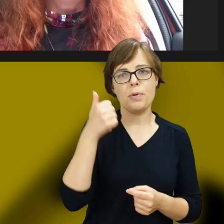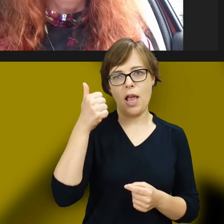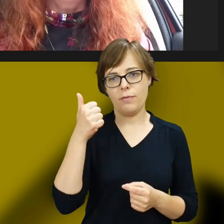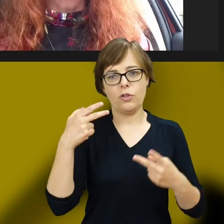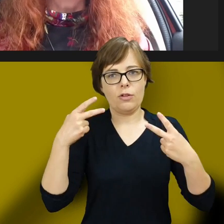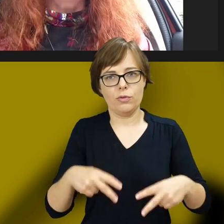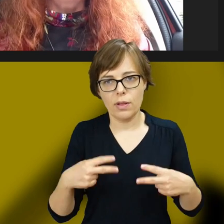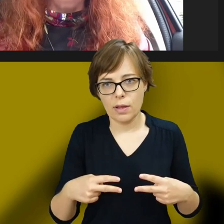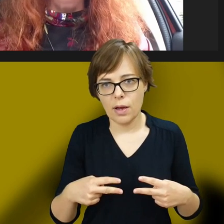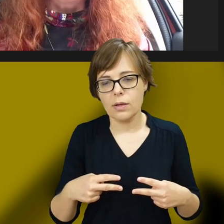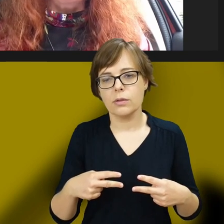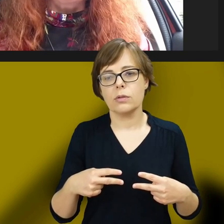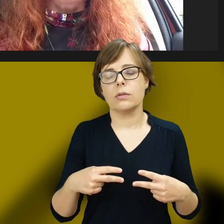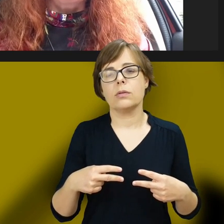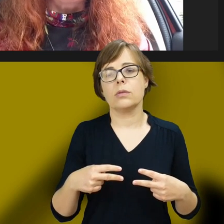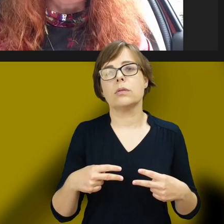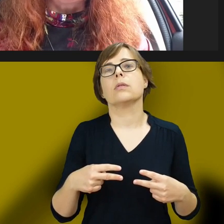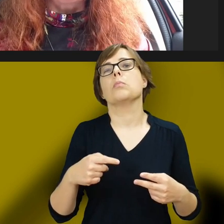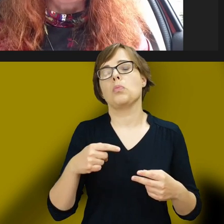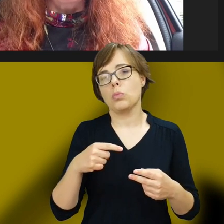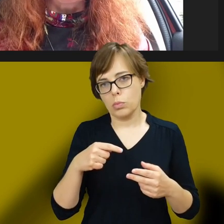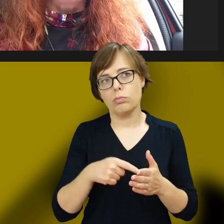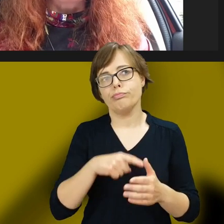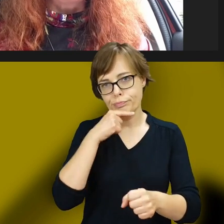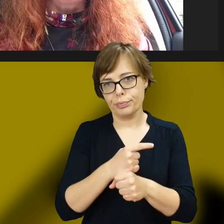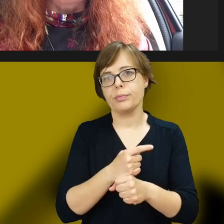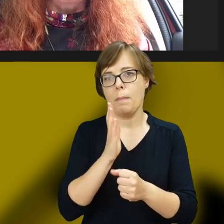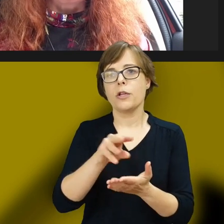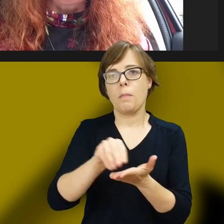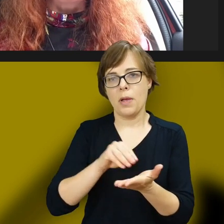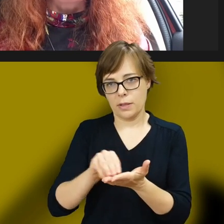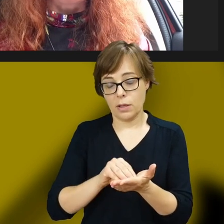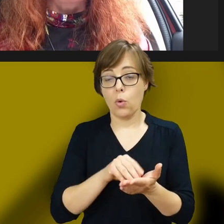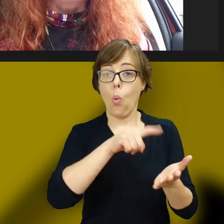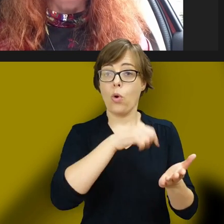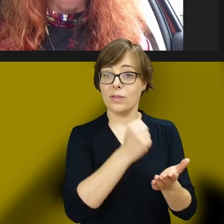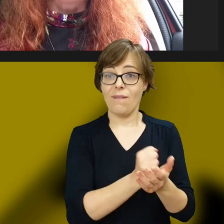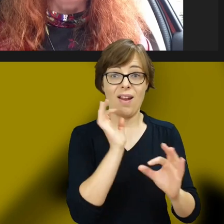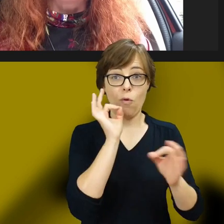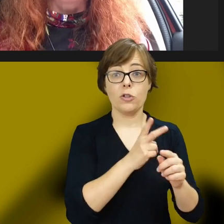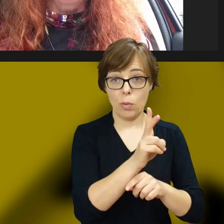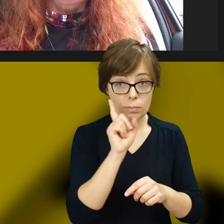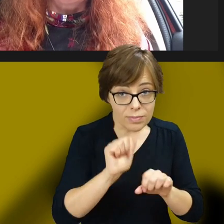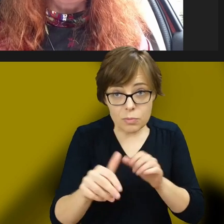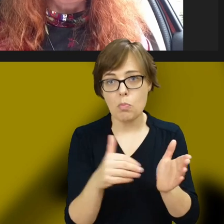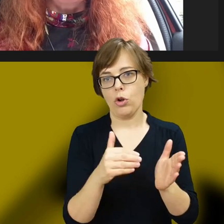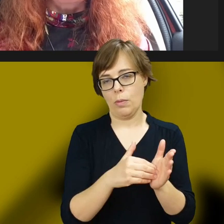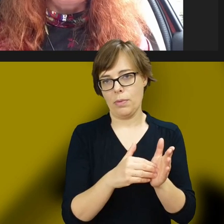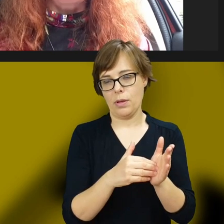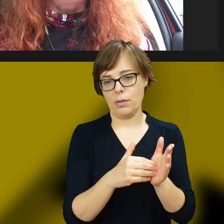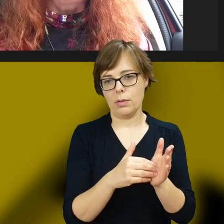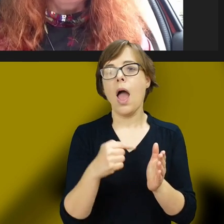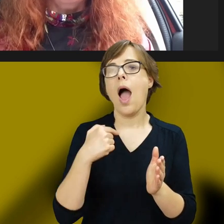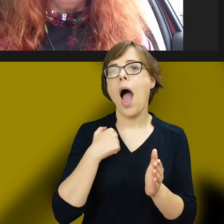dziennikarzem, który pisał o tym, że ustawa o dostępie do informacji jest potrzebna. Inspirowałam się